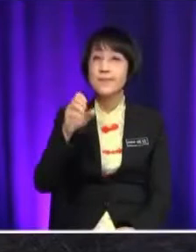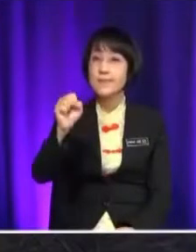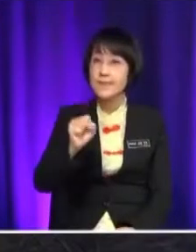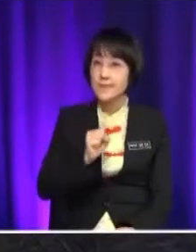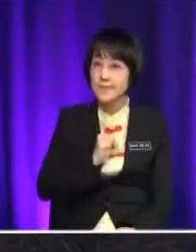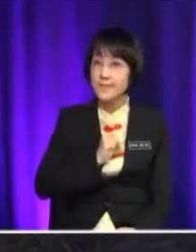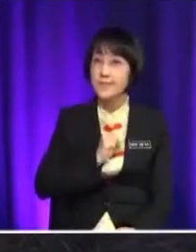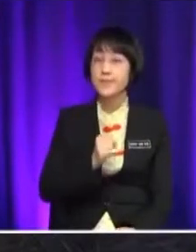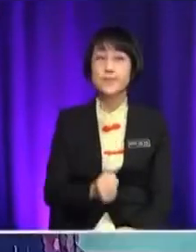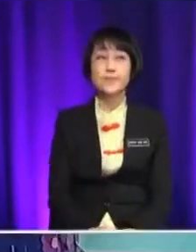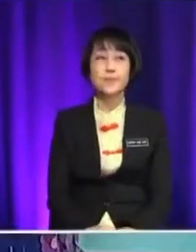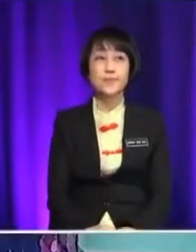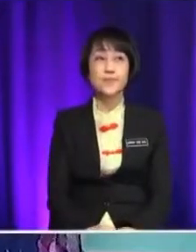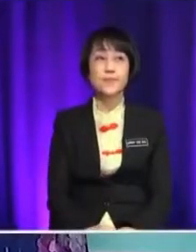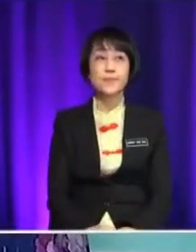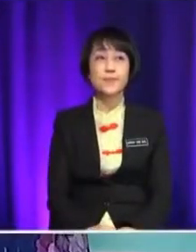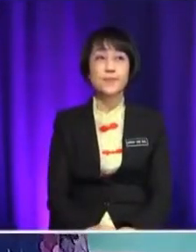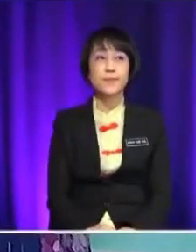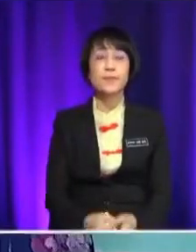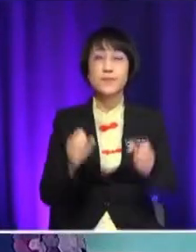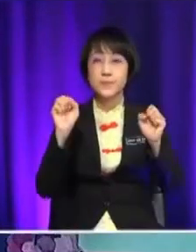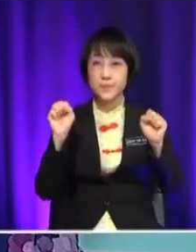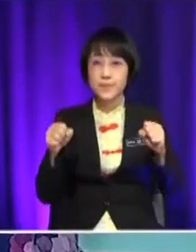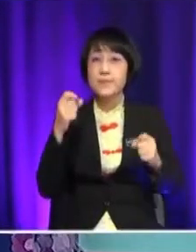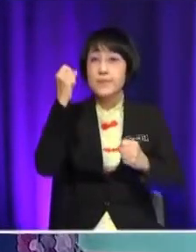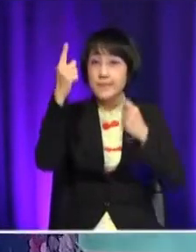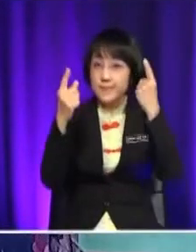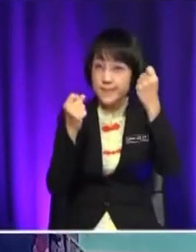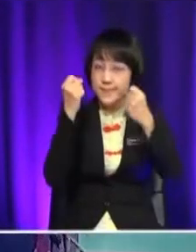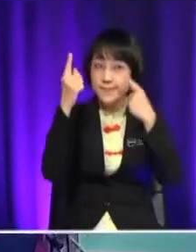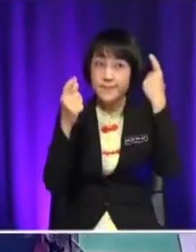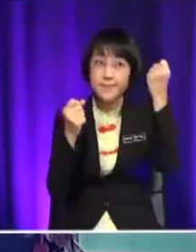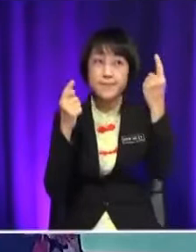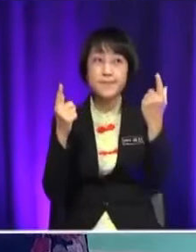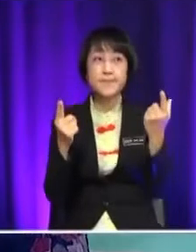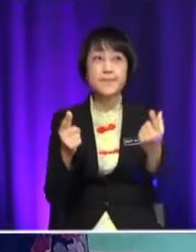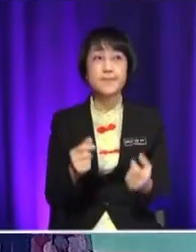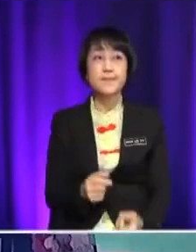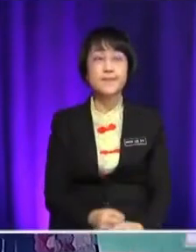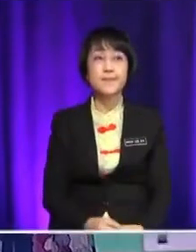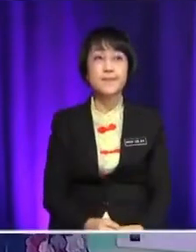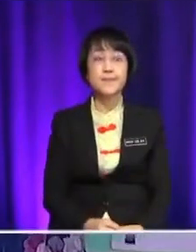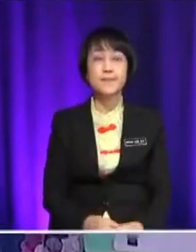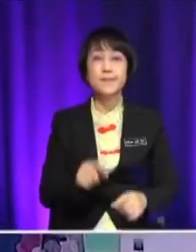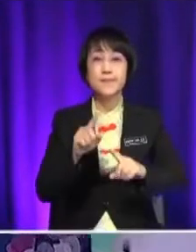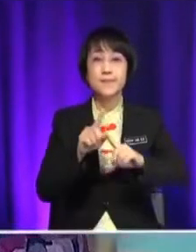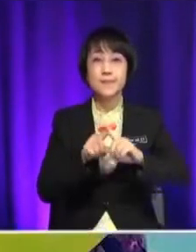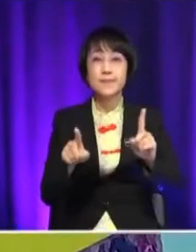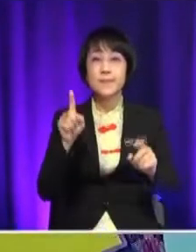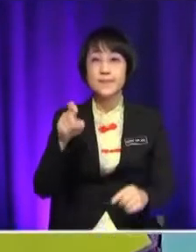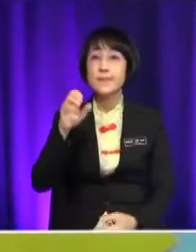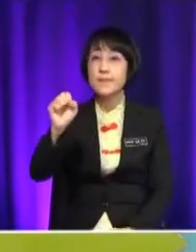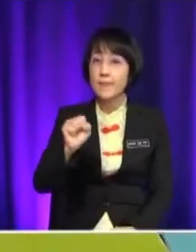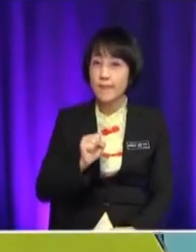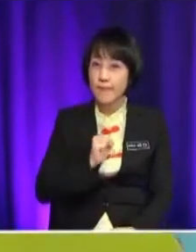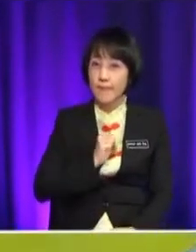Ya? Mungkin kita boleh ekspresikan untuk gaya dan persembahan, tapi dalam keadaan terbatas. Yeah. Ya?